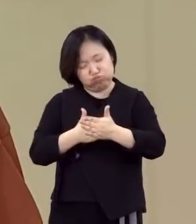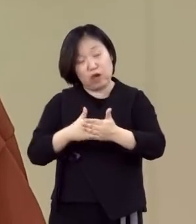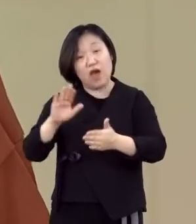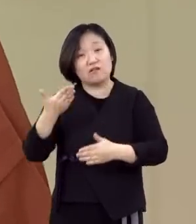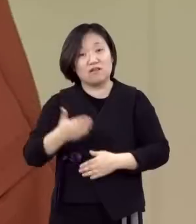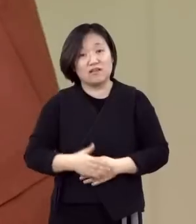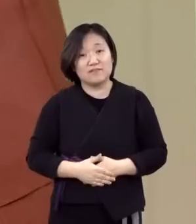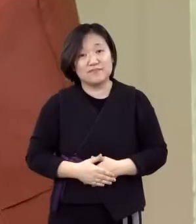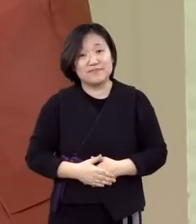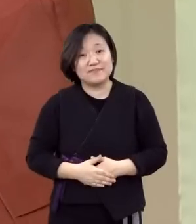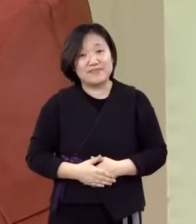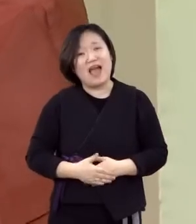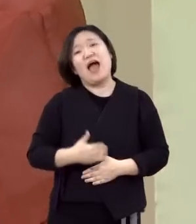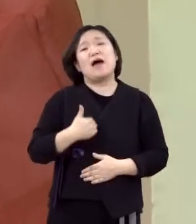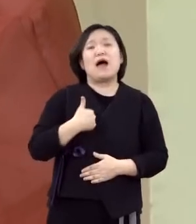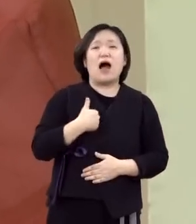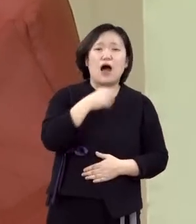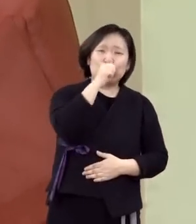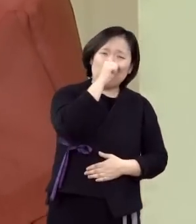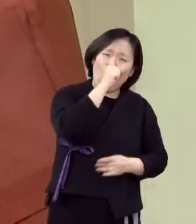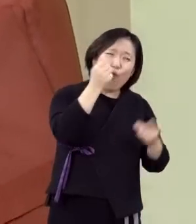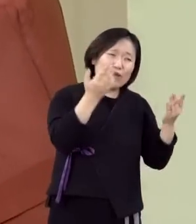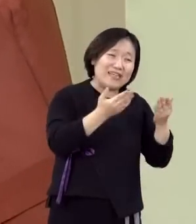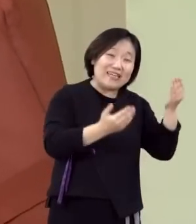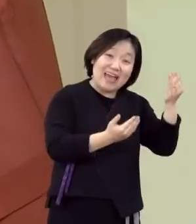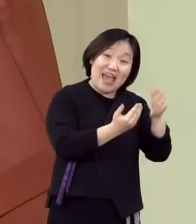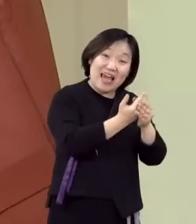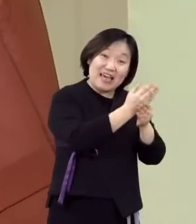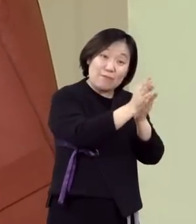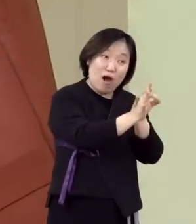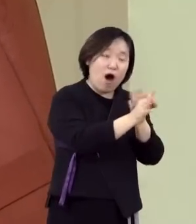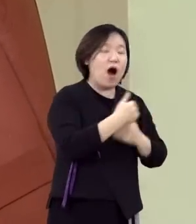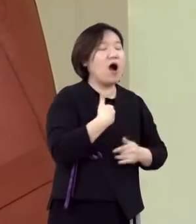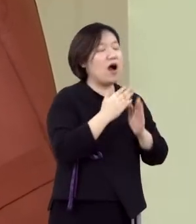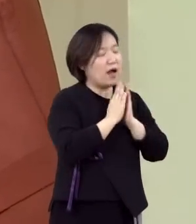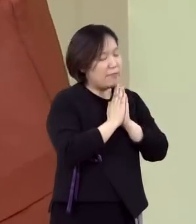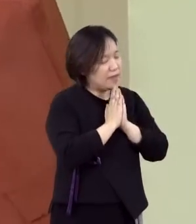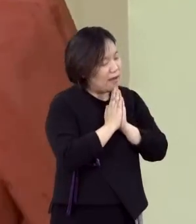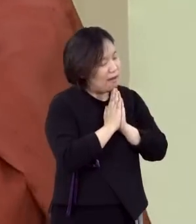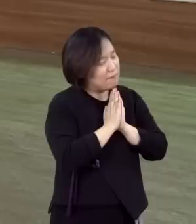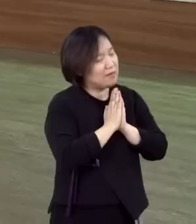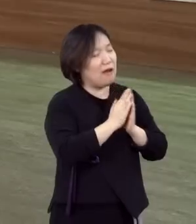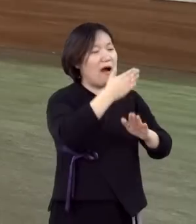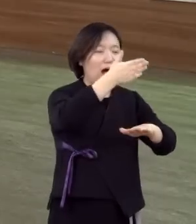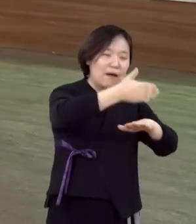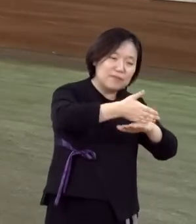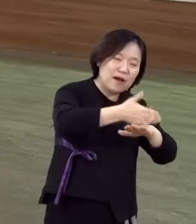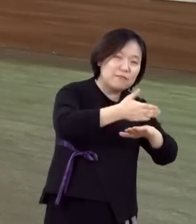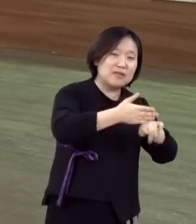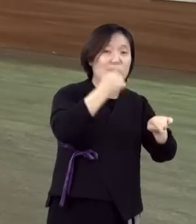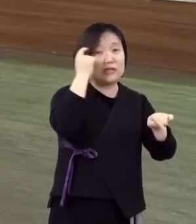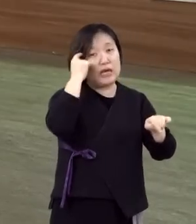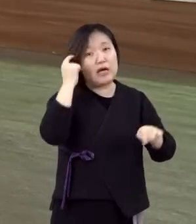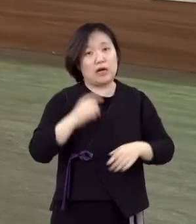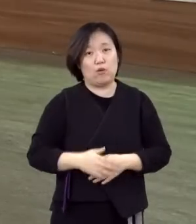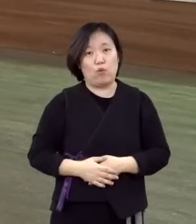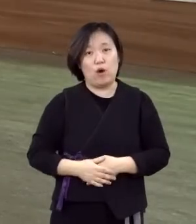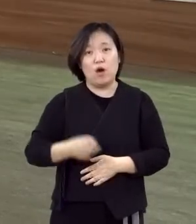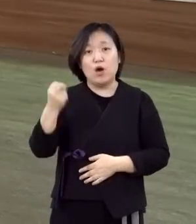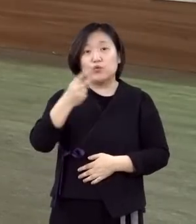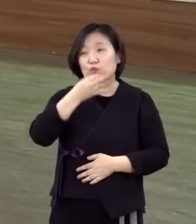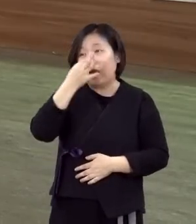기도중에좋은일이생기면 감사하는마음으로더욱간절히기도해야하고, 힘들거나